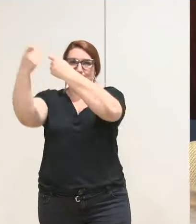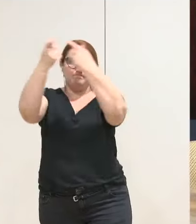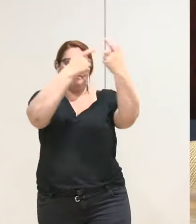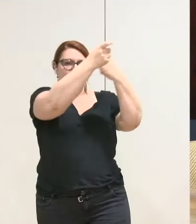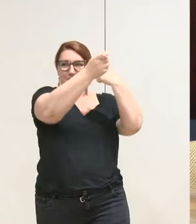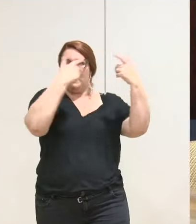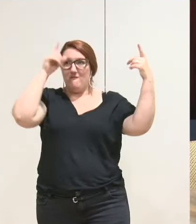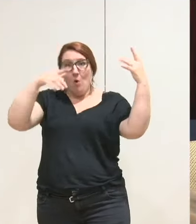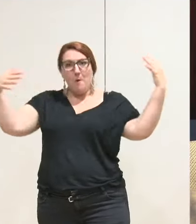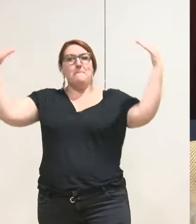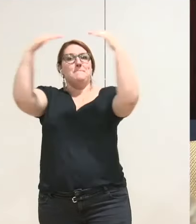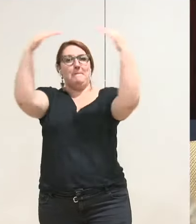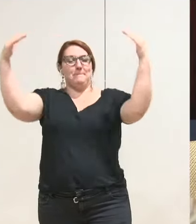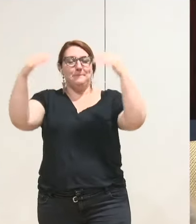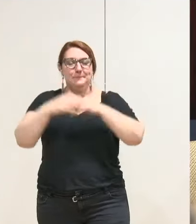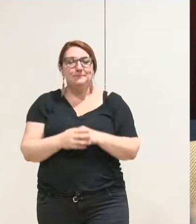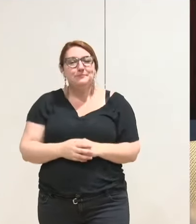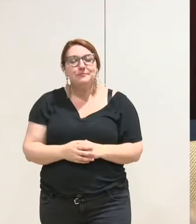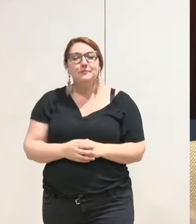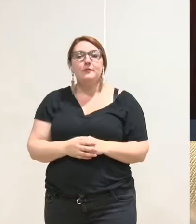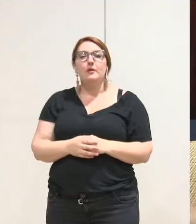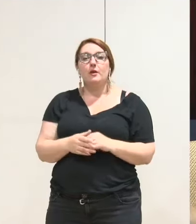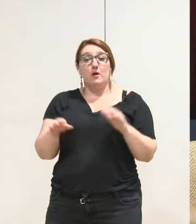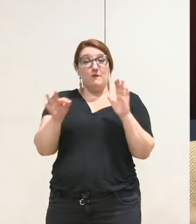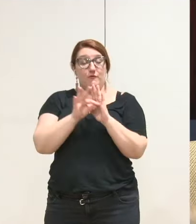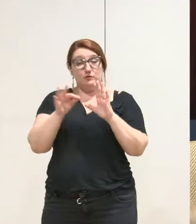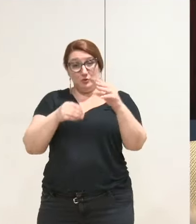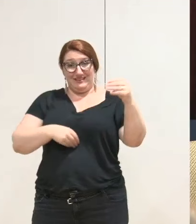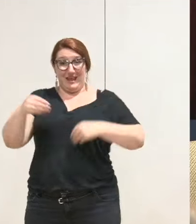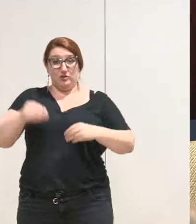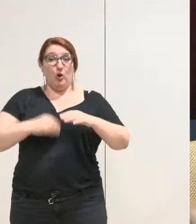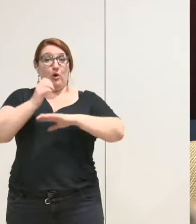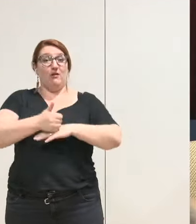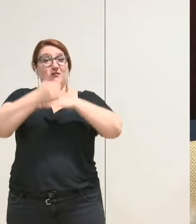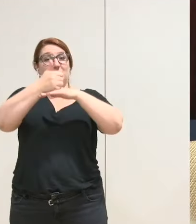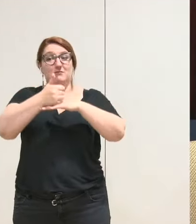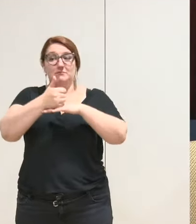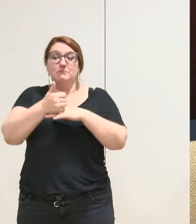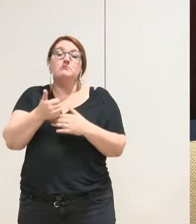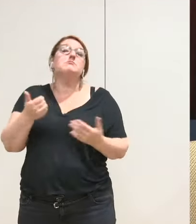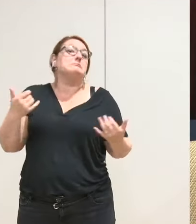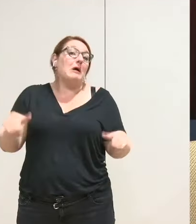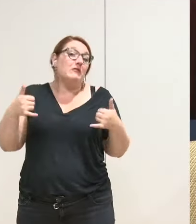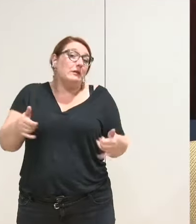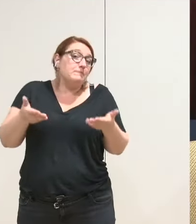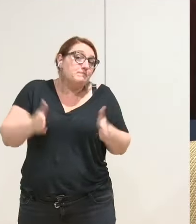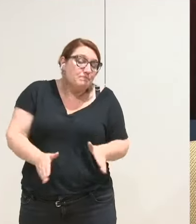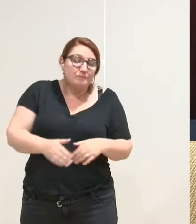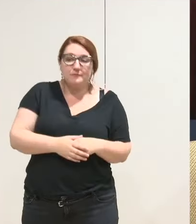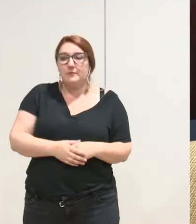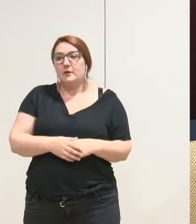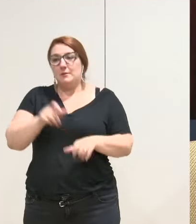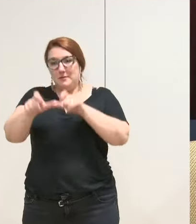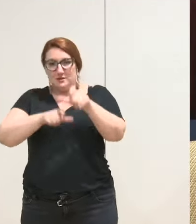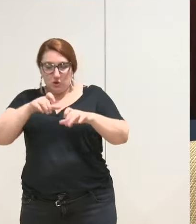collectivités institutions la question d'une fonction de directeur du territoire qui restait à affirneré une connaissance des habitants des territoires qui